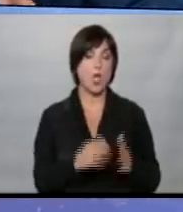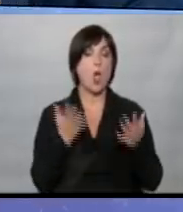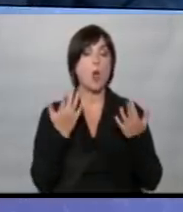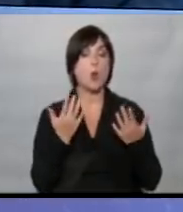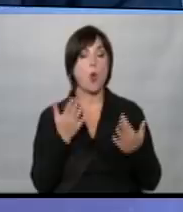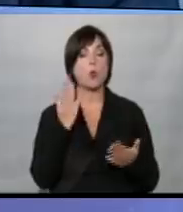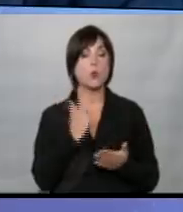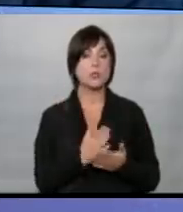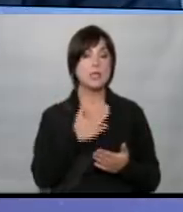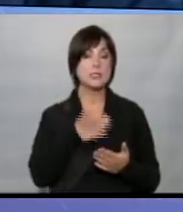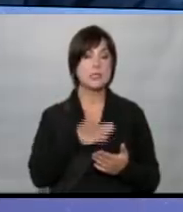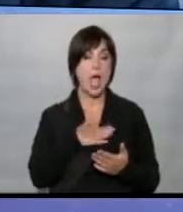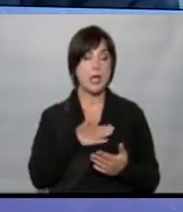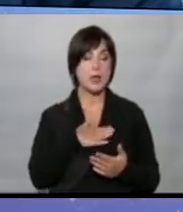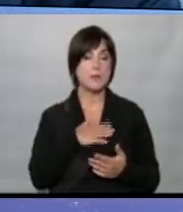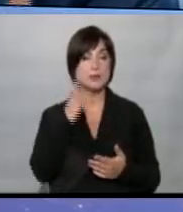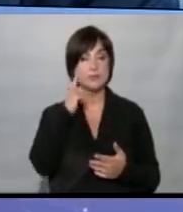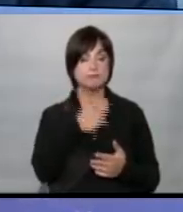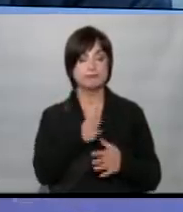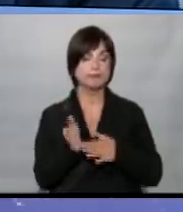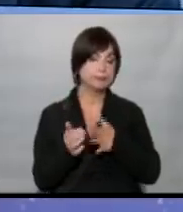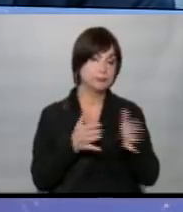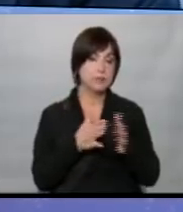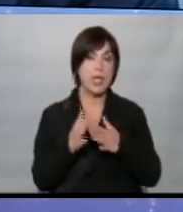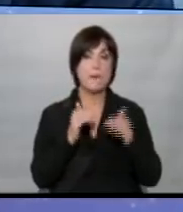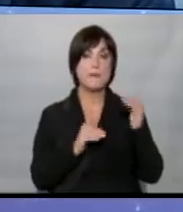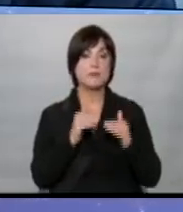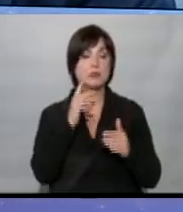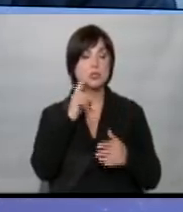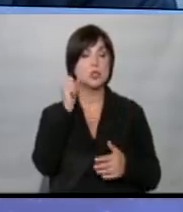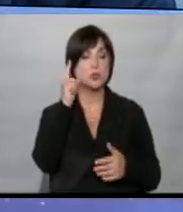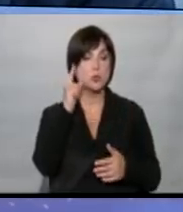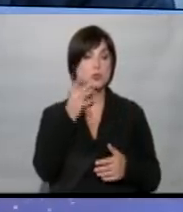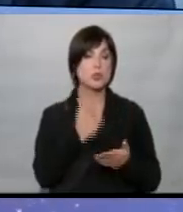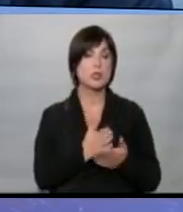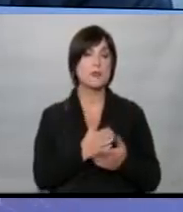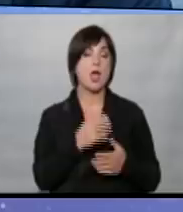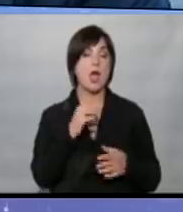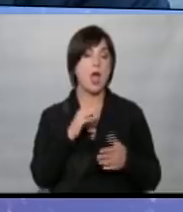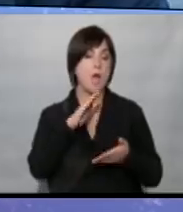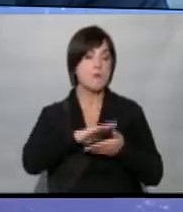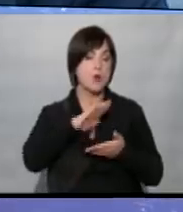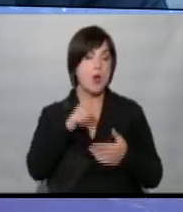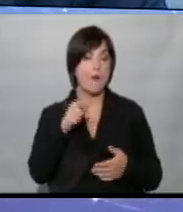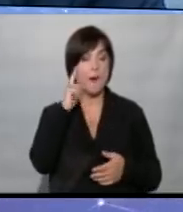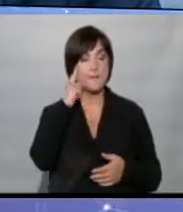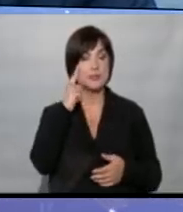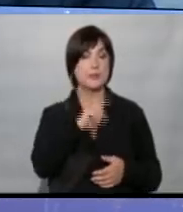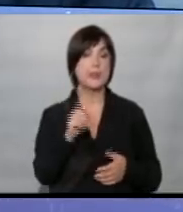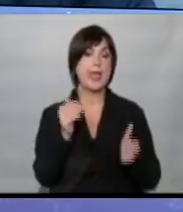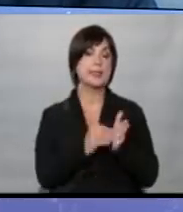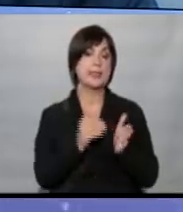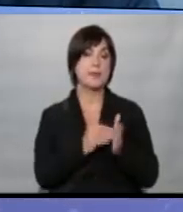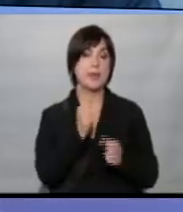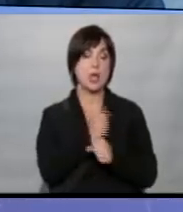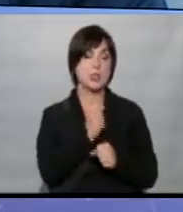да сакаме ни лавиринтите, ни механизмите да се служим за да го амортизираме тоа, мислам дека не треба тоа